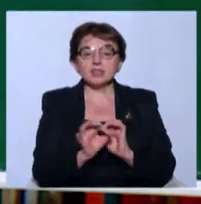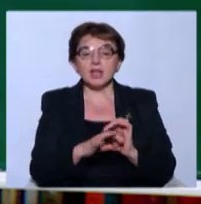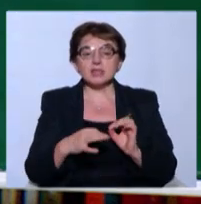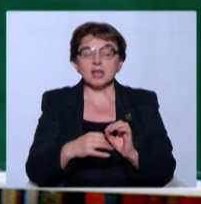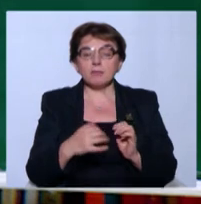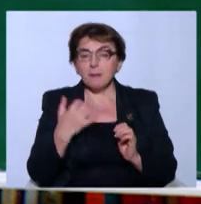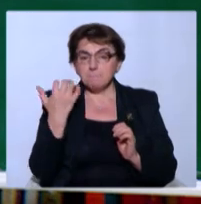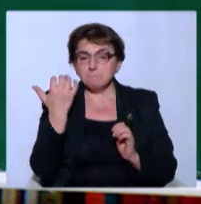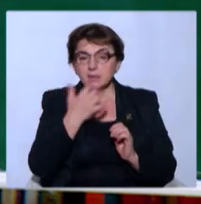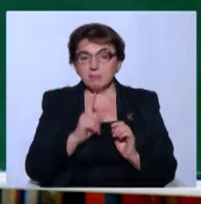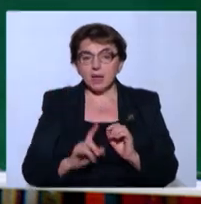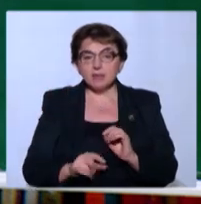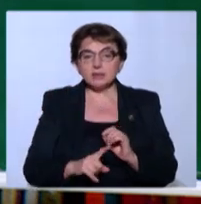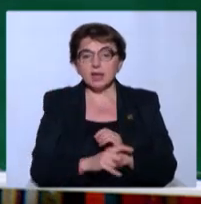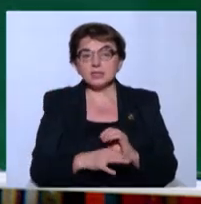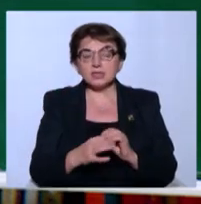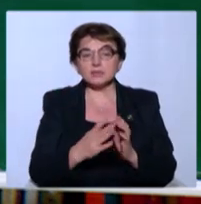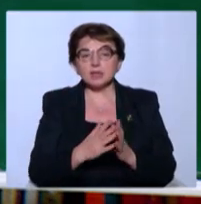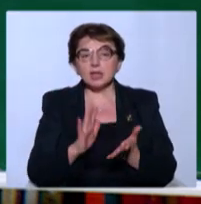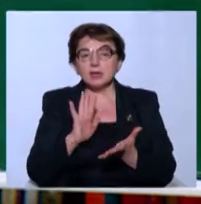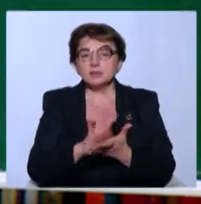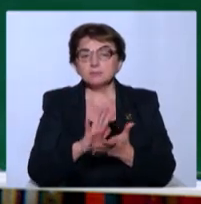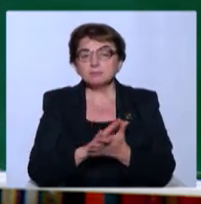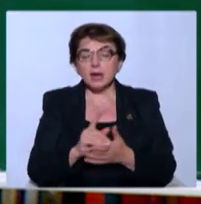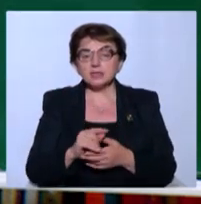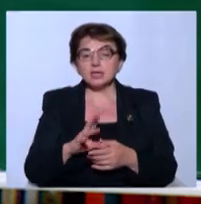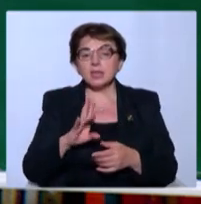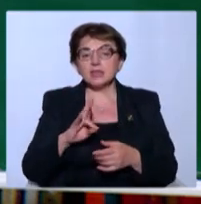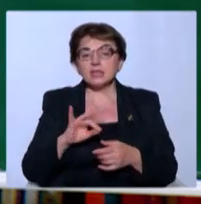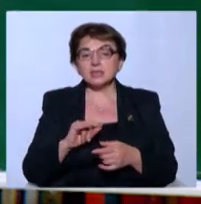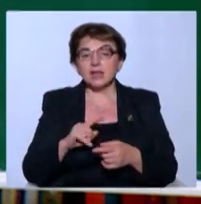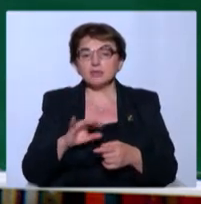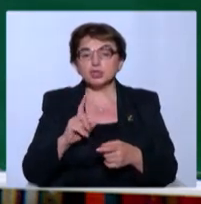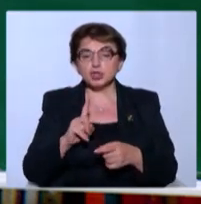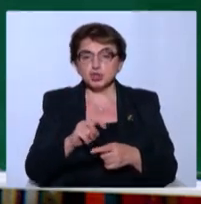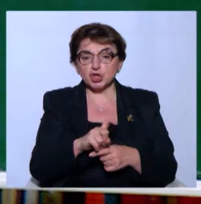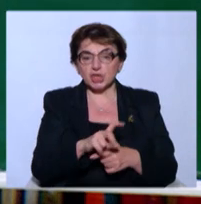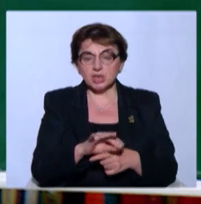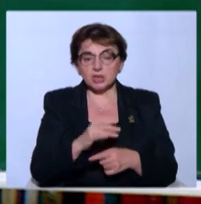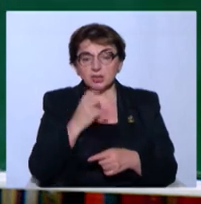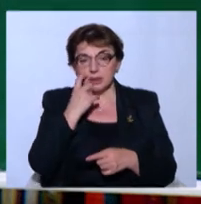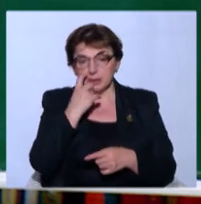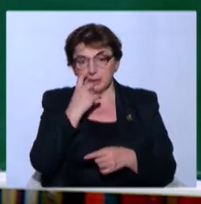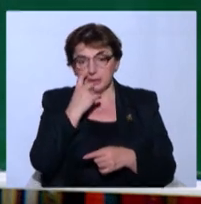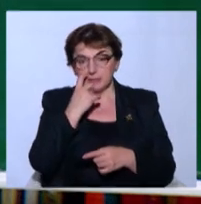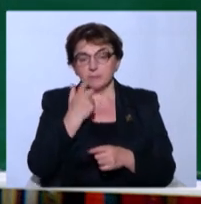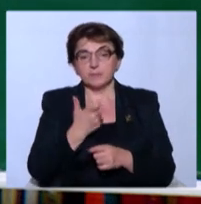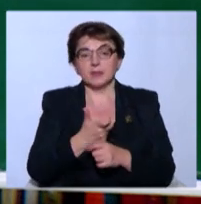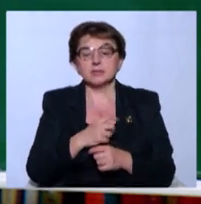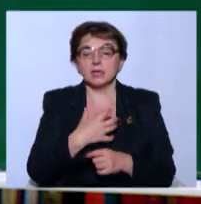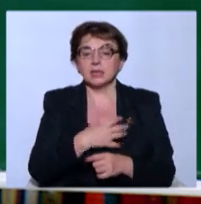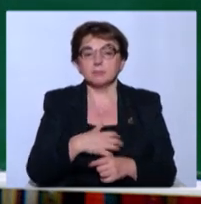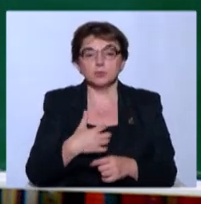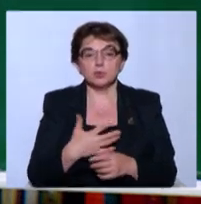ბრმა ნაწლავში არის ბაქტერია ნაწლავის ჩხირი სახლობს, ხოლო ეს ძალიან